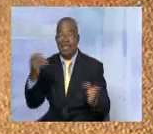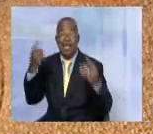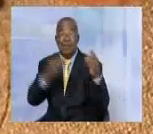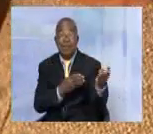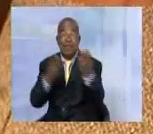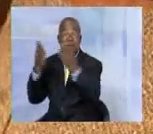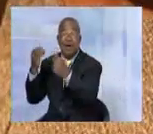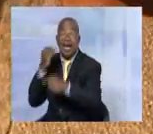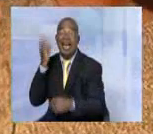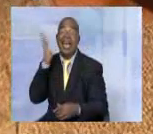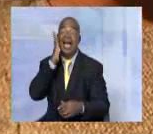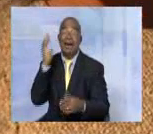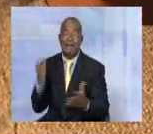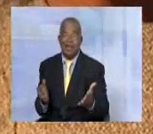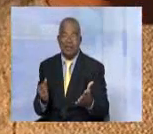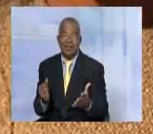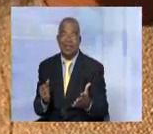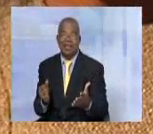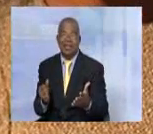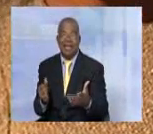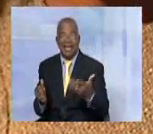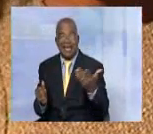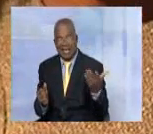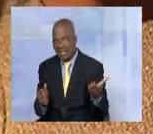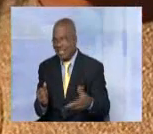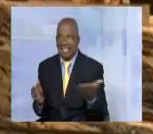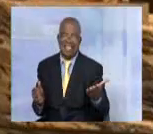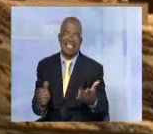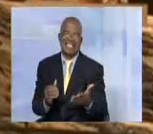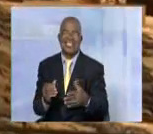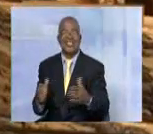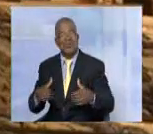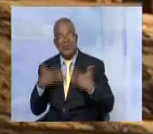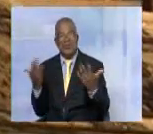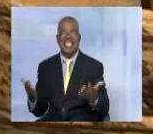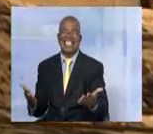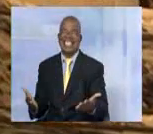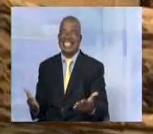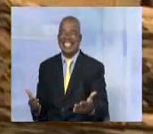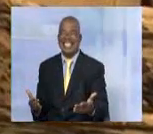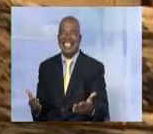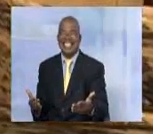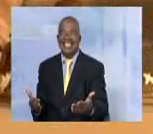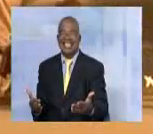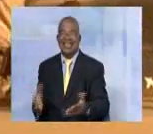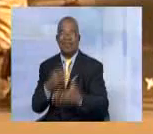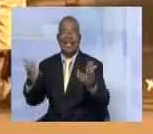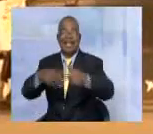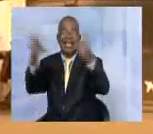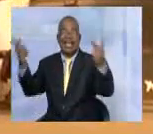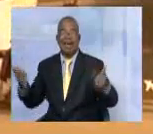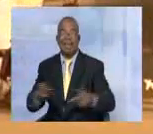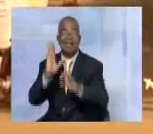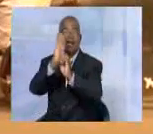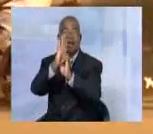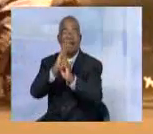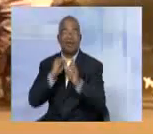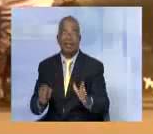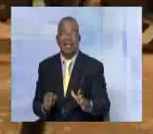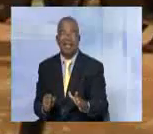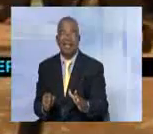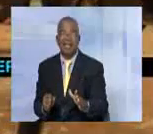C'est moderne et ça mélange aussi le rétro. C'est très sympa, j'aime beaucoup. Espace d'exposition, le Moad se